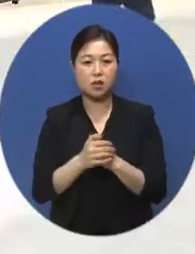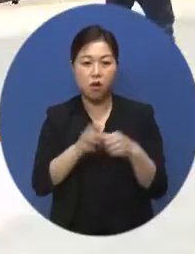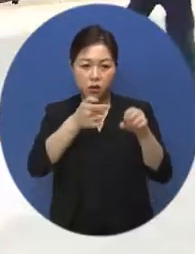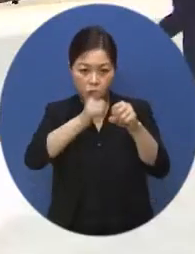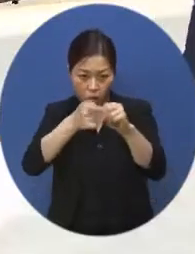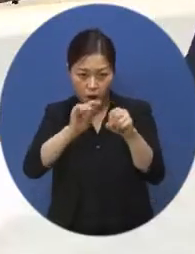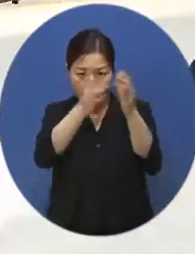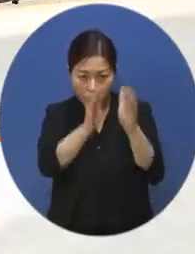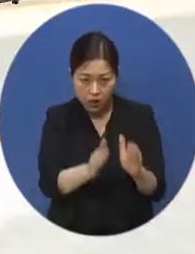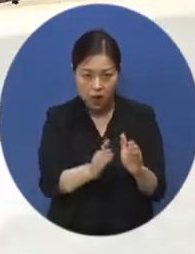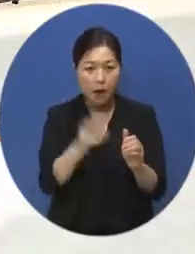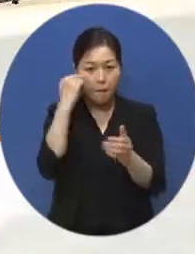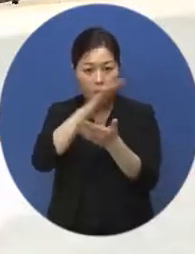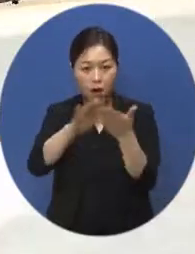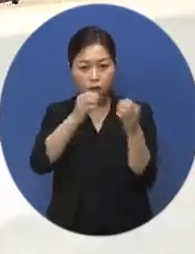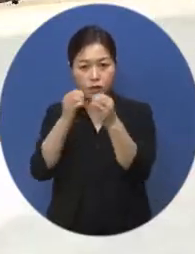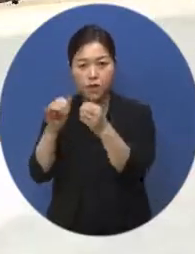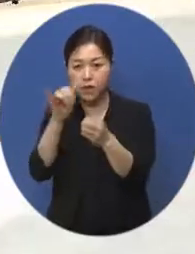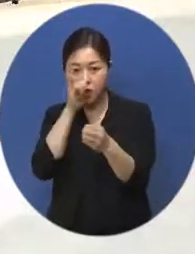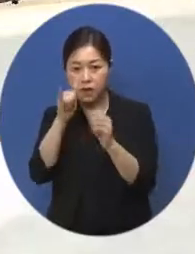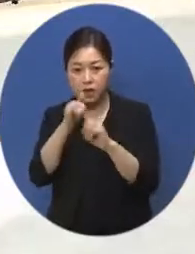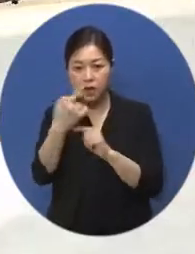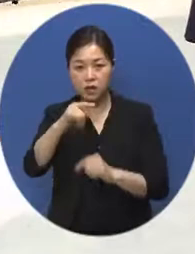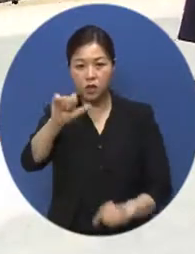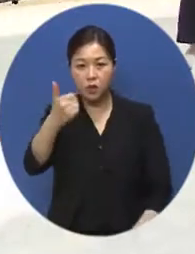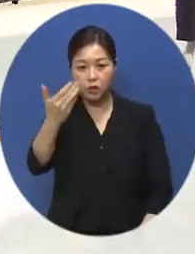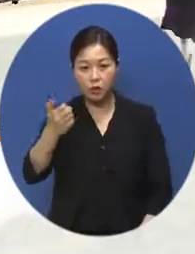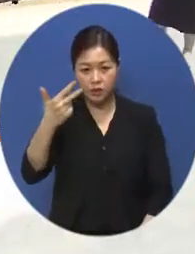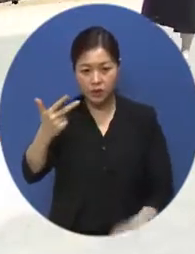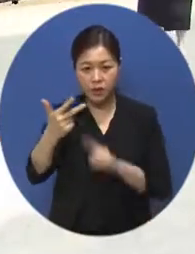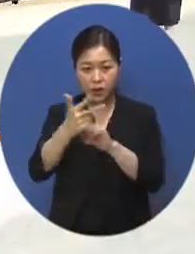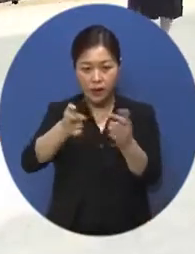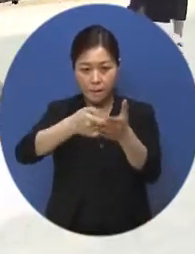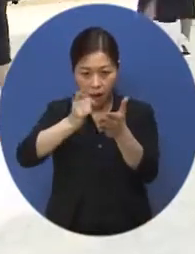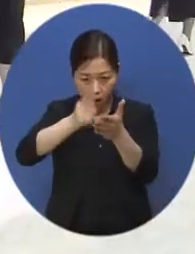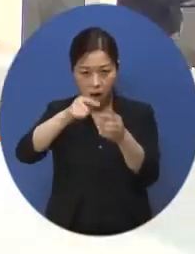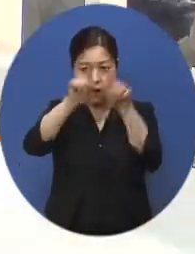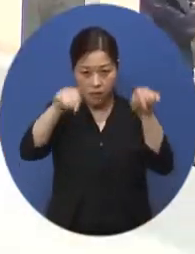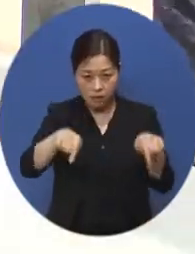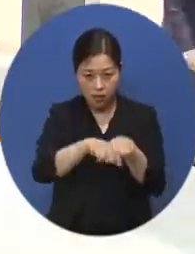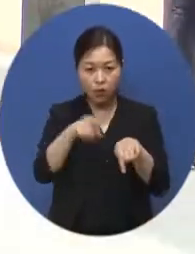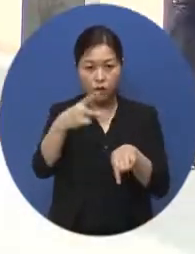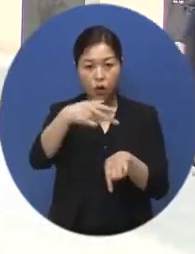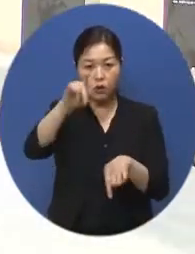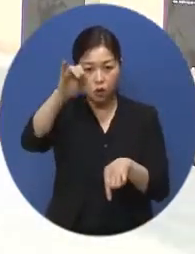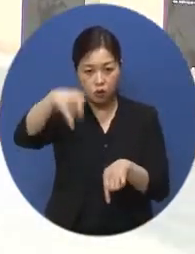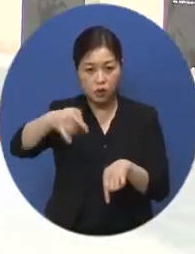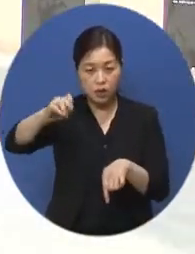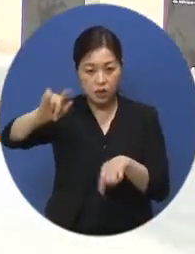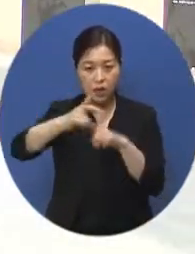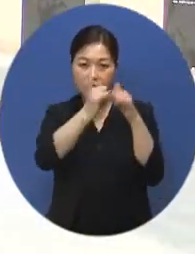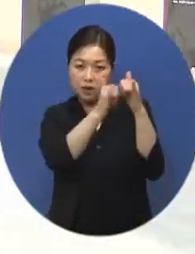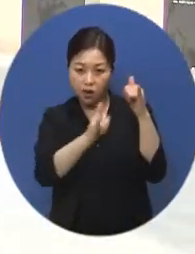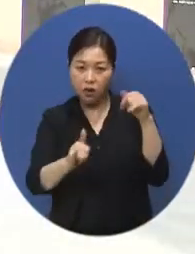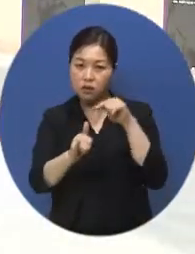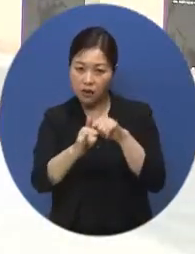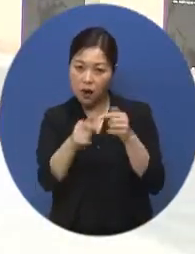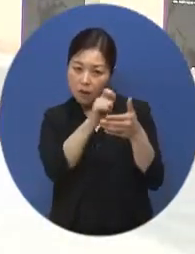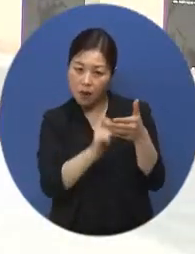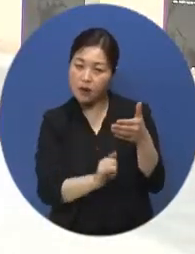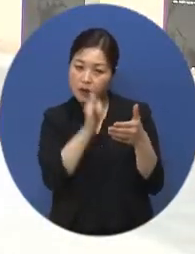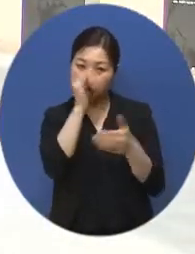과 평화의 문구가 기록된 1500 왕은 7개의 판석 그리고 정유재란 의 기록이 담긴 히스토리 원로